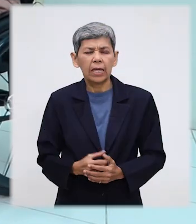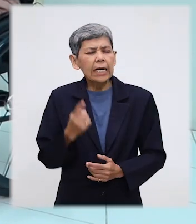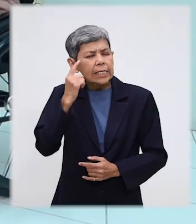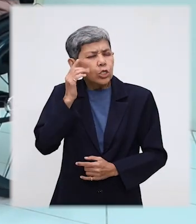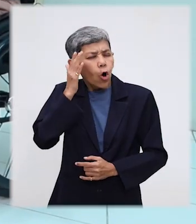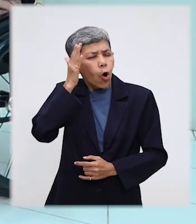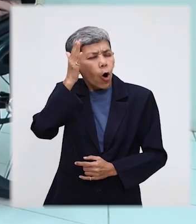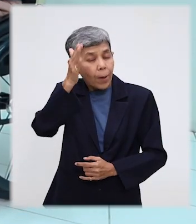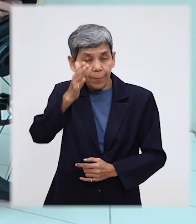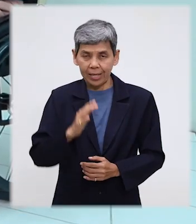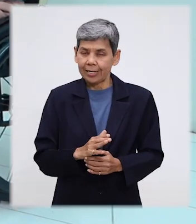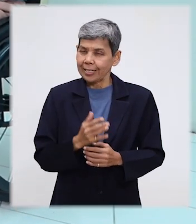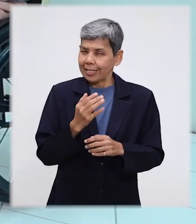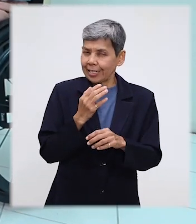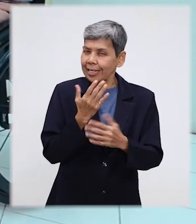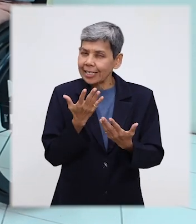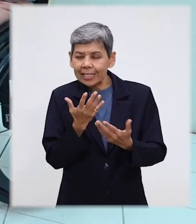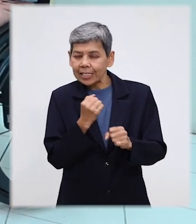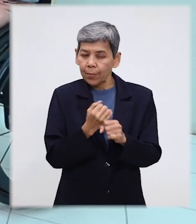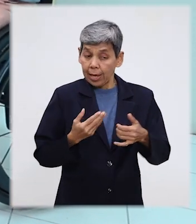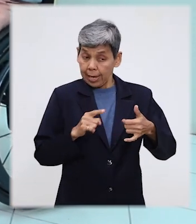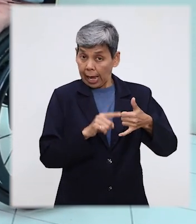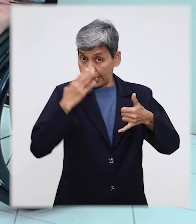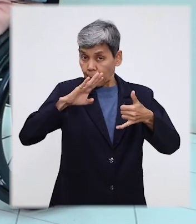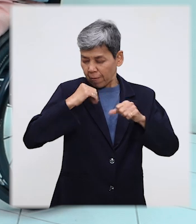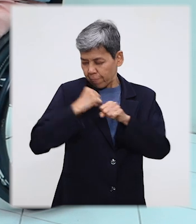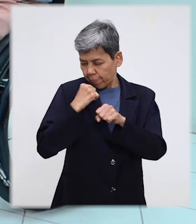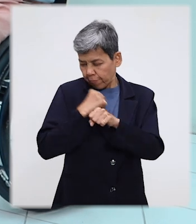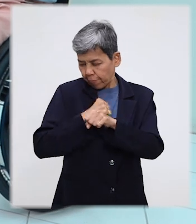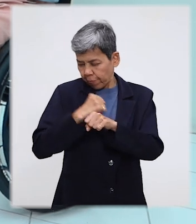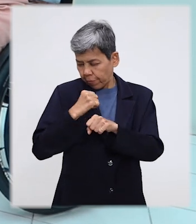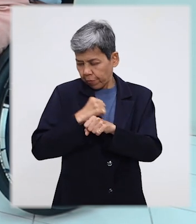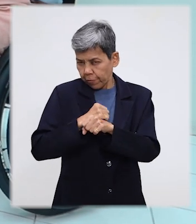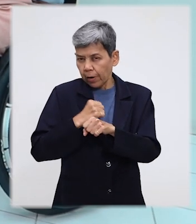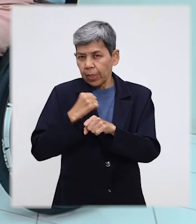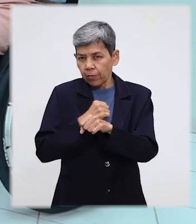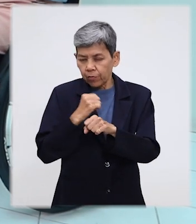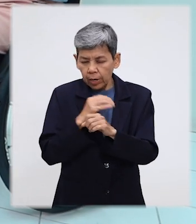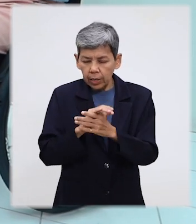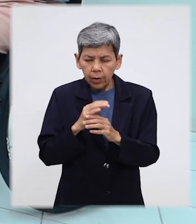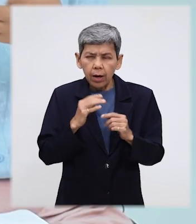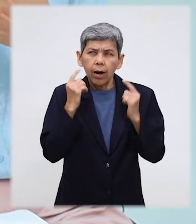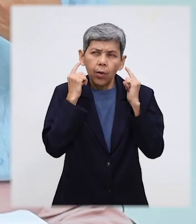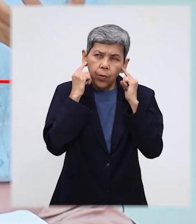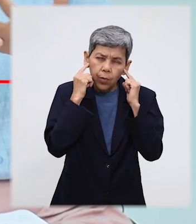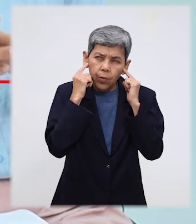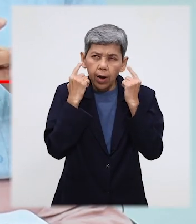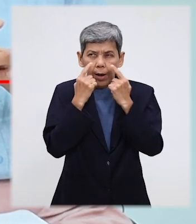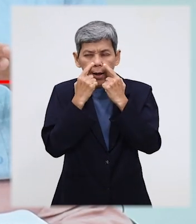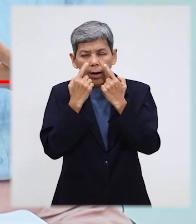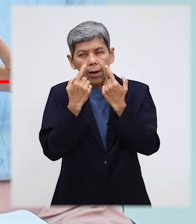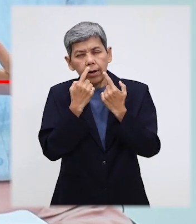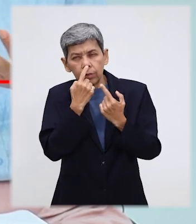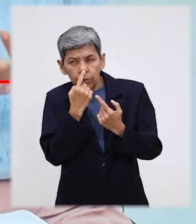ในอนาคตอาจารย์มองว่าหลังจากที่เราได้ให้เขาฝึกในเรื่องของการใช้เซนซอรี่มาเป็นอาชีพ